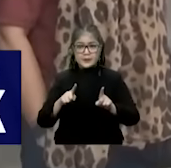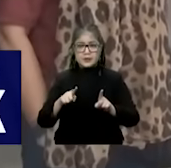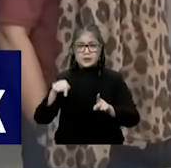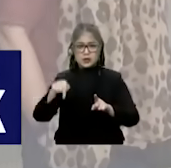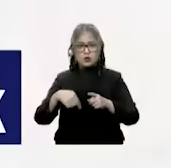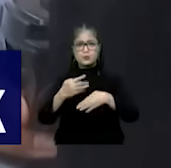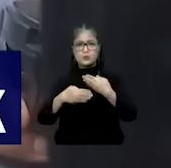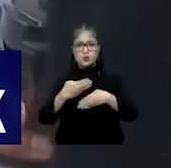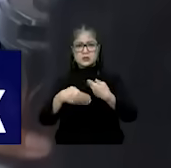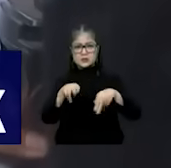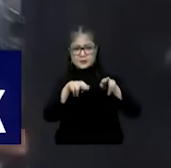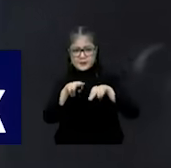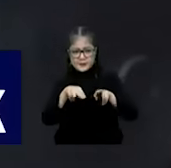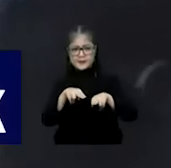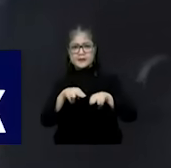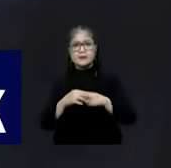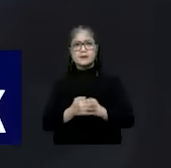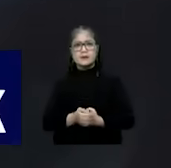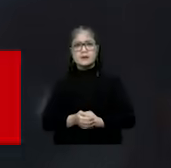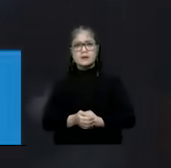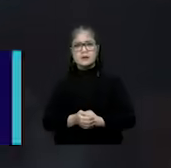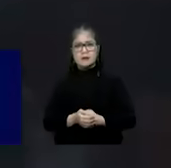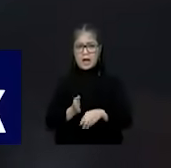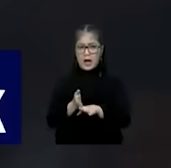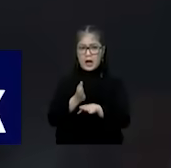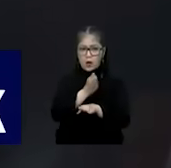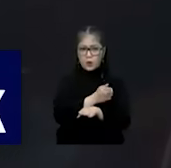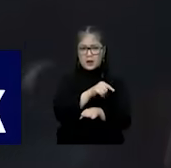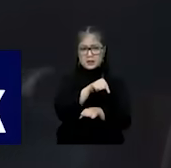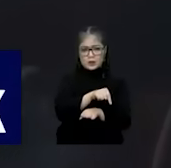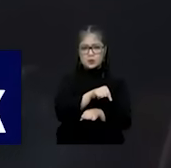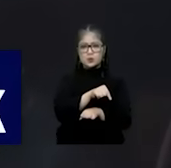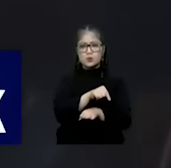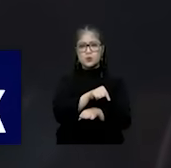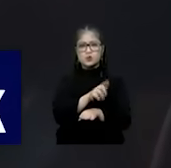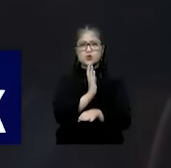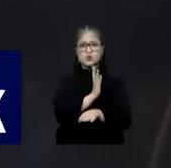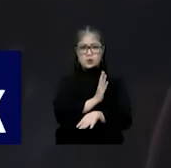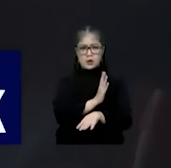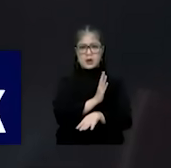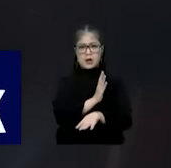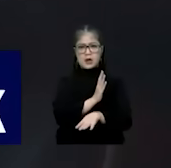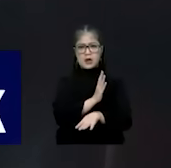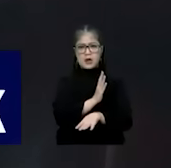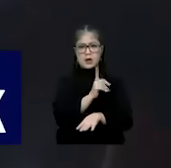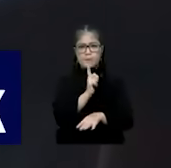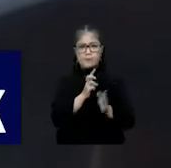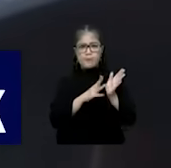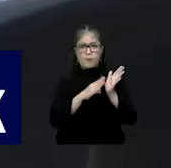TKP. Dari ATS Lokop dari awal sudah mengindikasikan dan menduga bahwa ini motifnya adalah